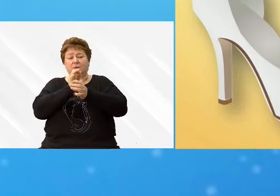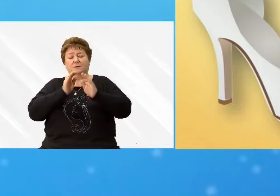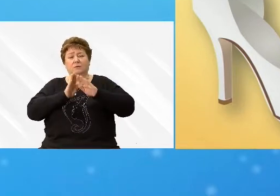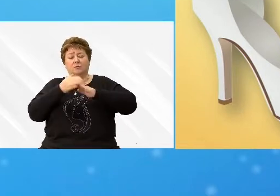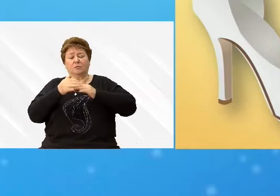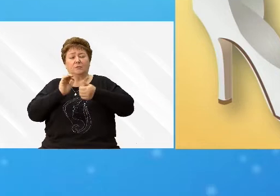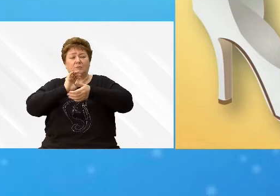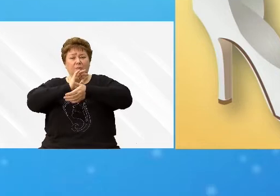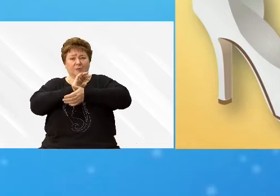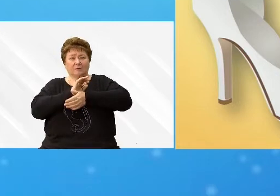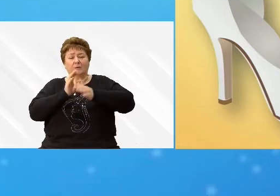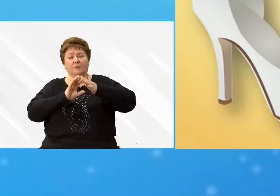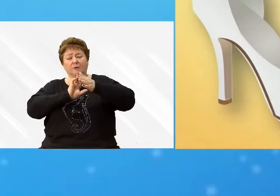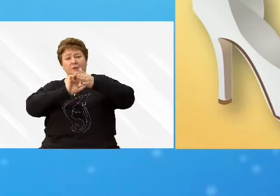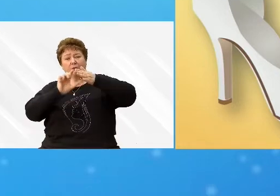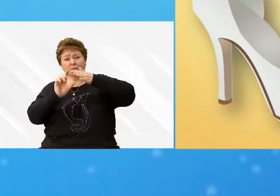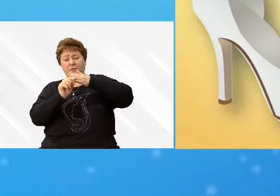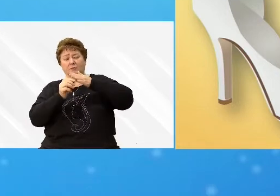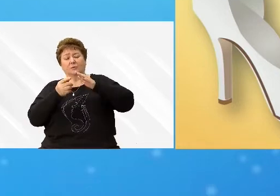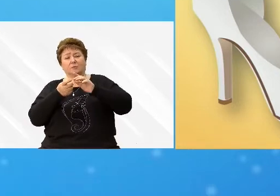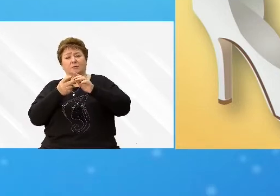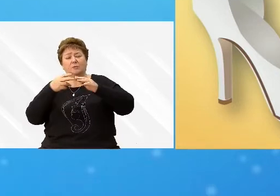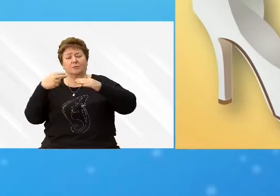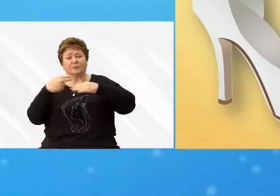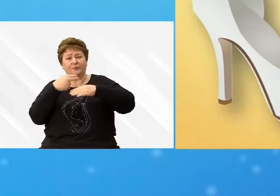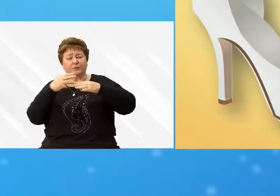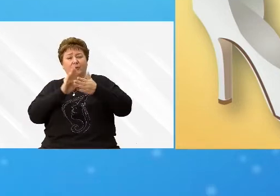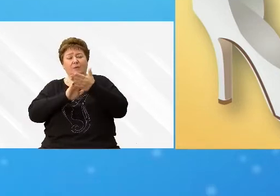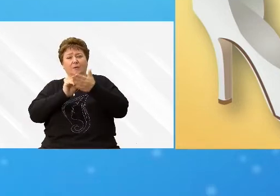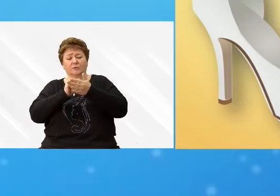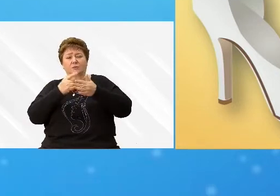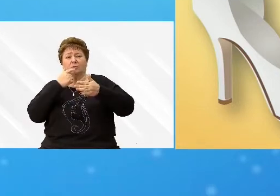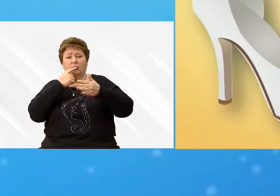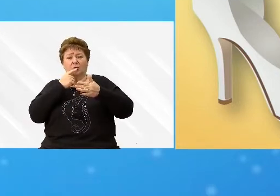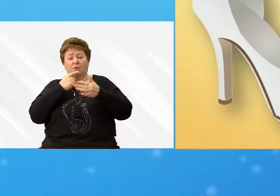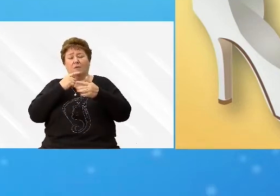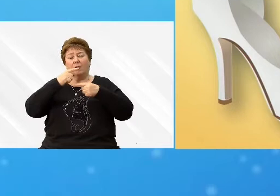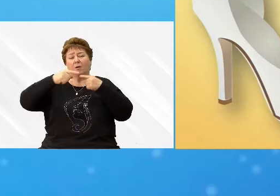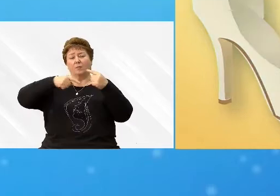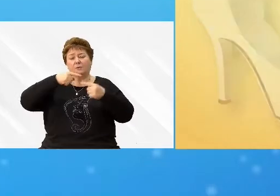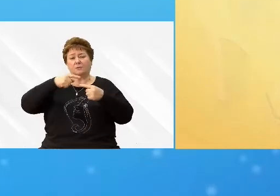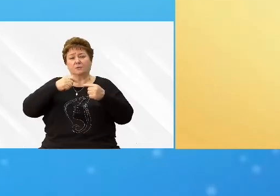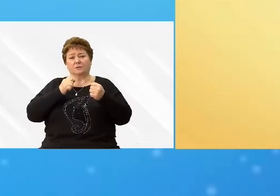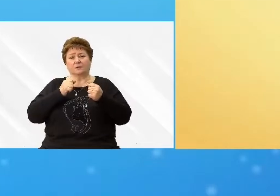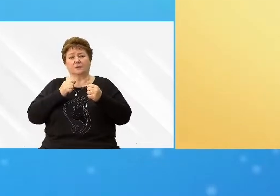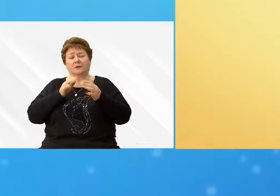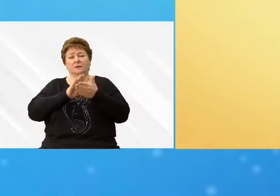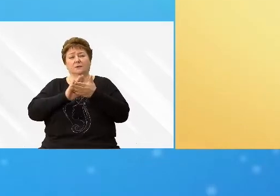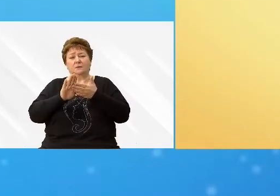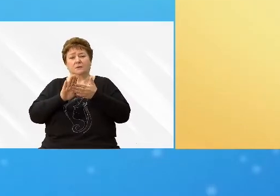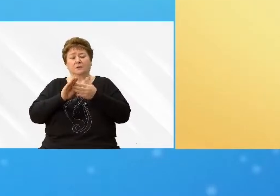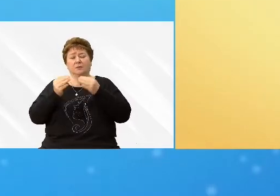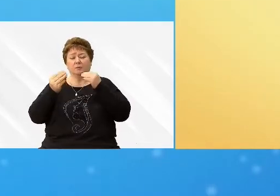сдавливает стопу приводит к ее деформации нарушает кровообращение гигиена